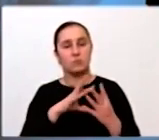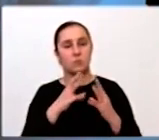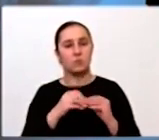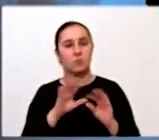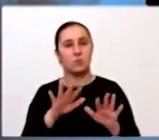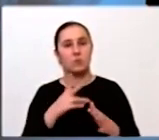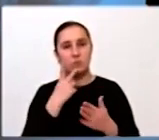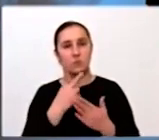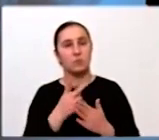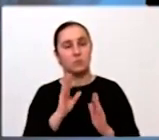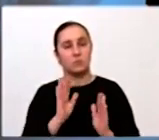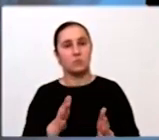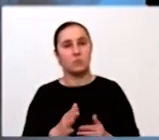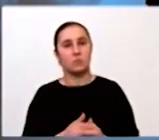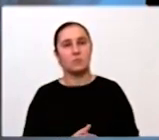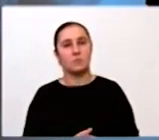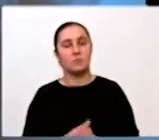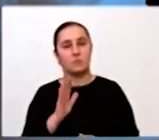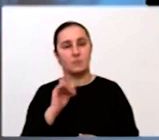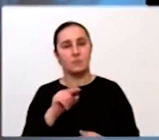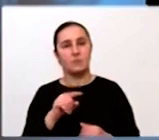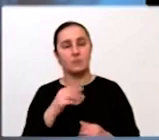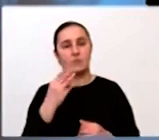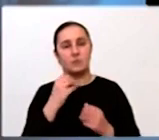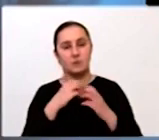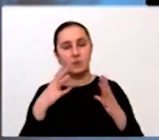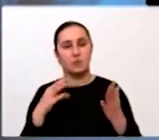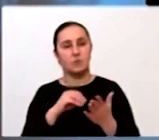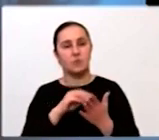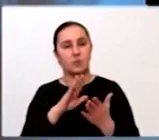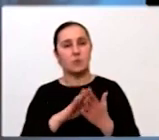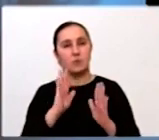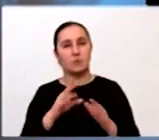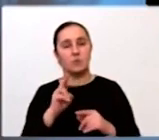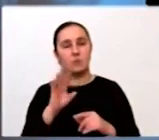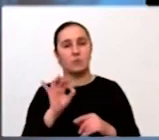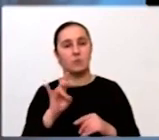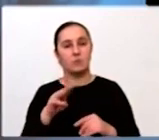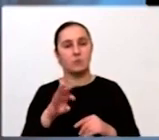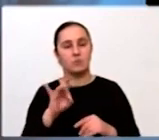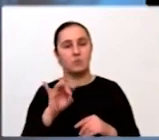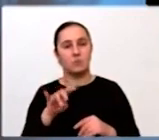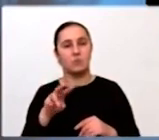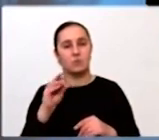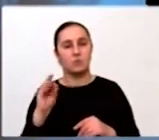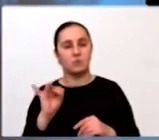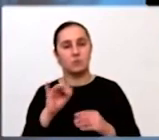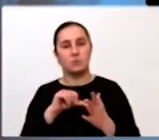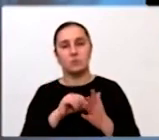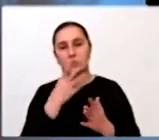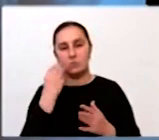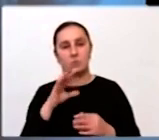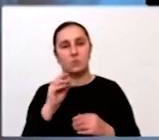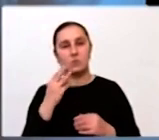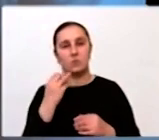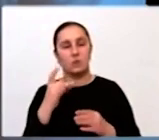holatni ko'ramiz. Va sharni belgilagan holda Ctrl G tugmasini bosishni unutmang, chunki